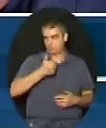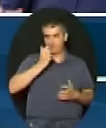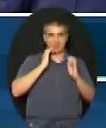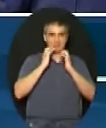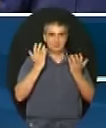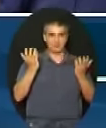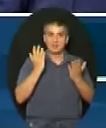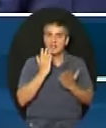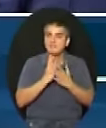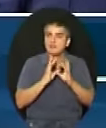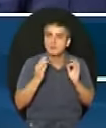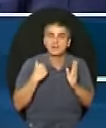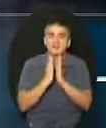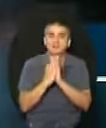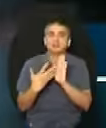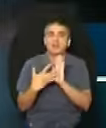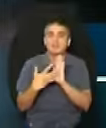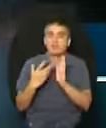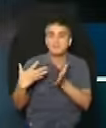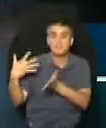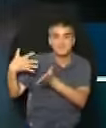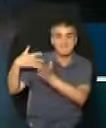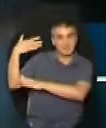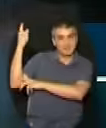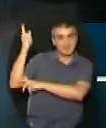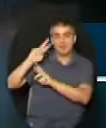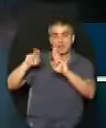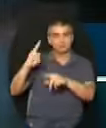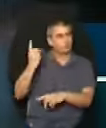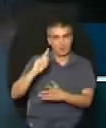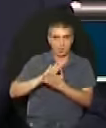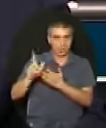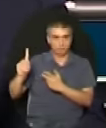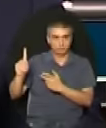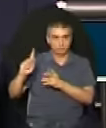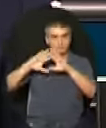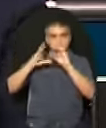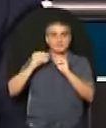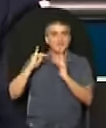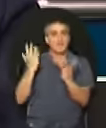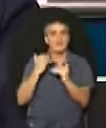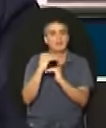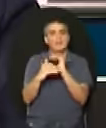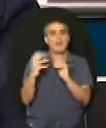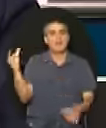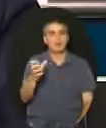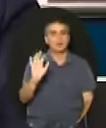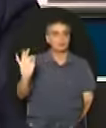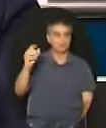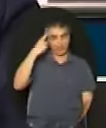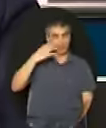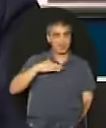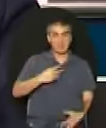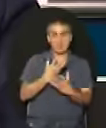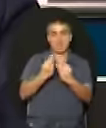מנהל את התקשורת. מלכתחילה ביקשתי לבדוק מבקר המדינה דרך הרשות השנייה, זה לא כך פשוט, בכלל את הליכי המינוי שלו. לדעתי